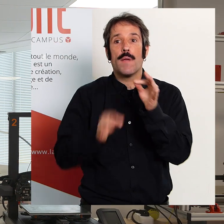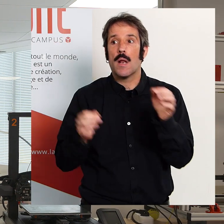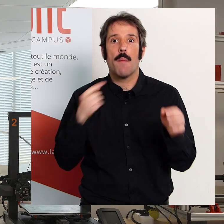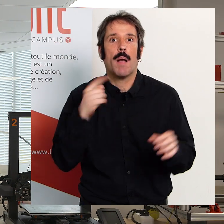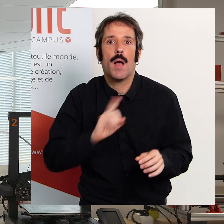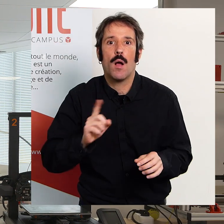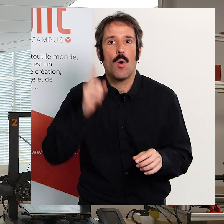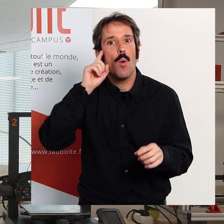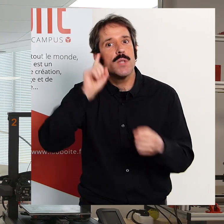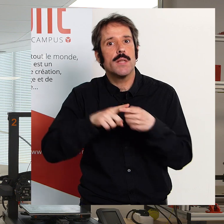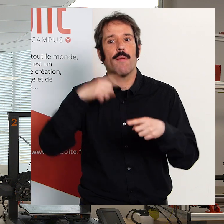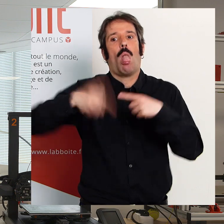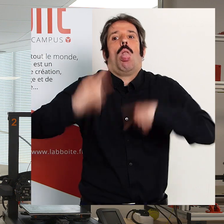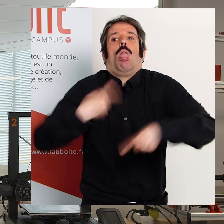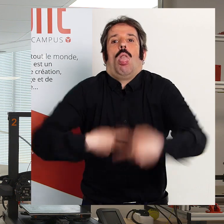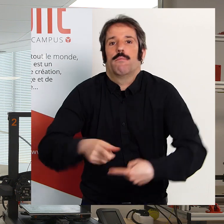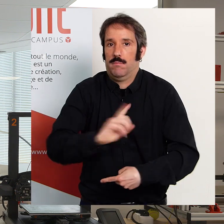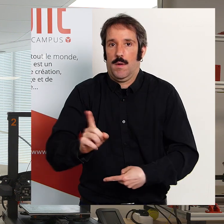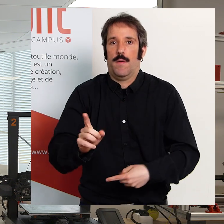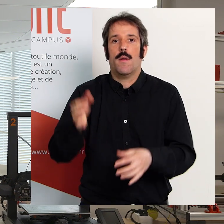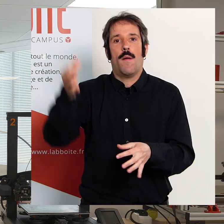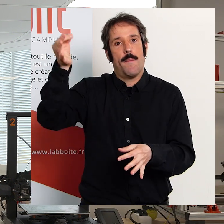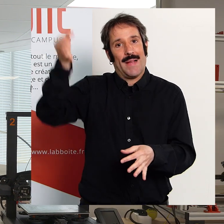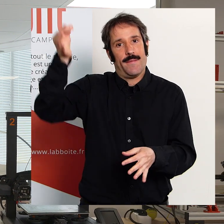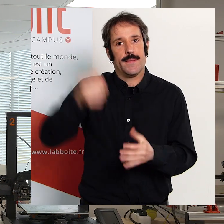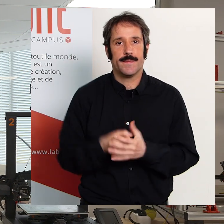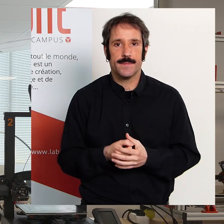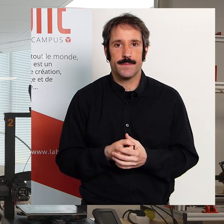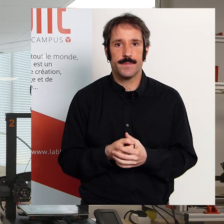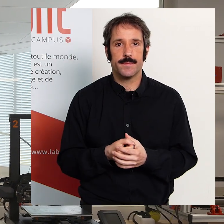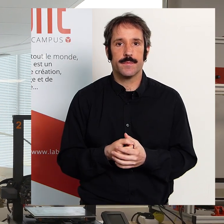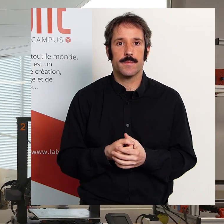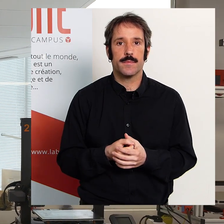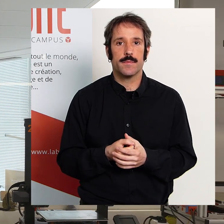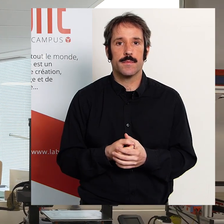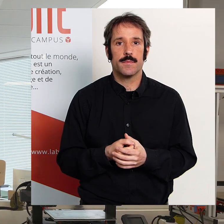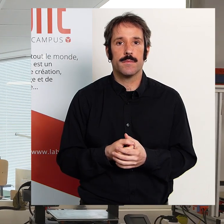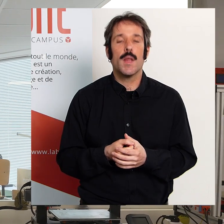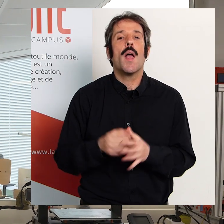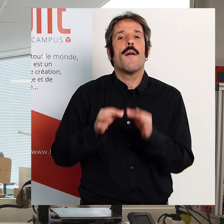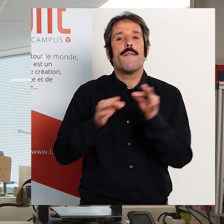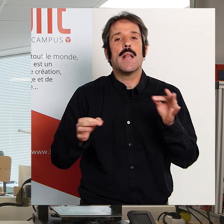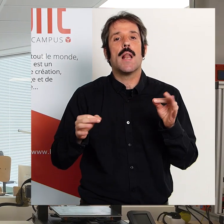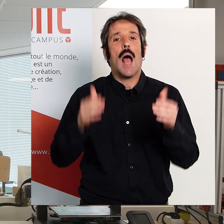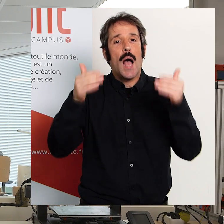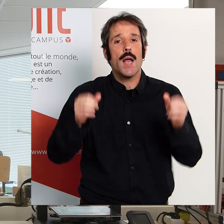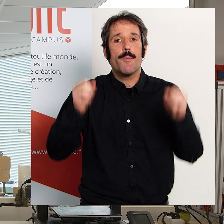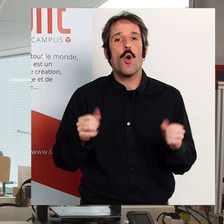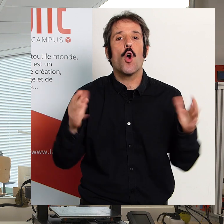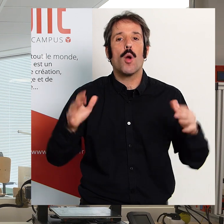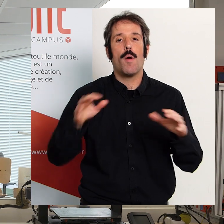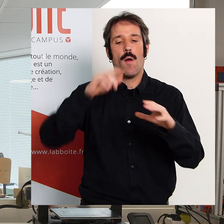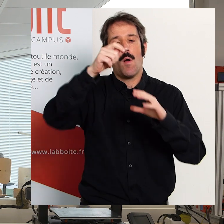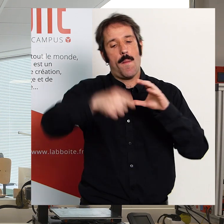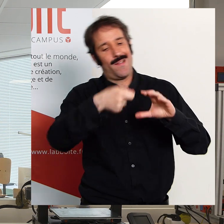pas perdre mon fil pour pas qu'elle se dévide. Je sors ma bobine et vous pouvez arrêter ici votre fil en